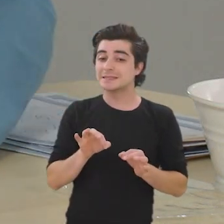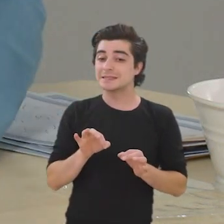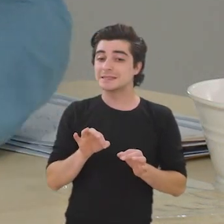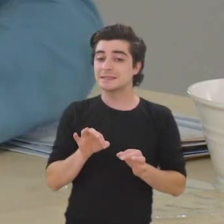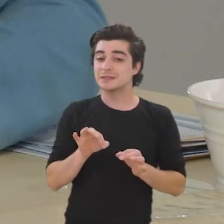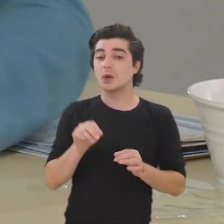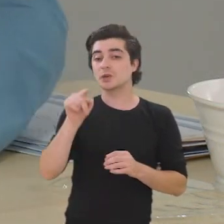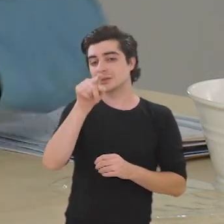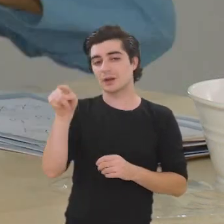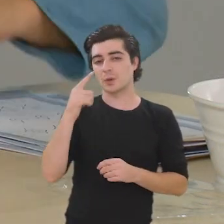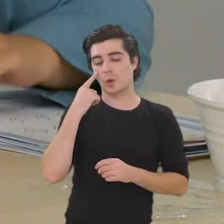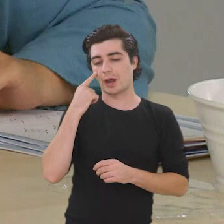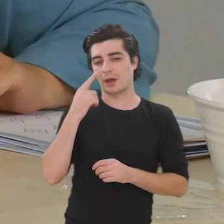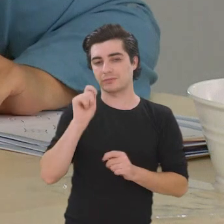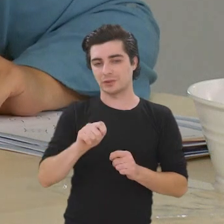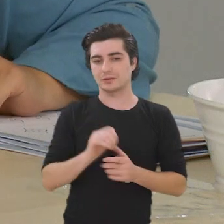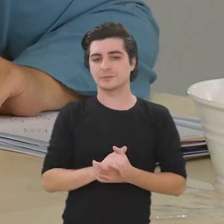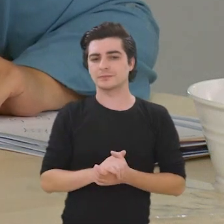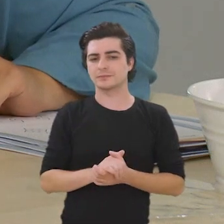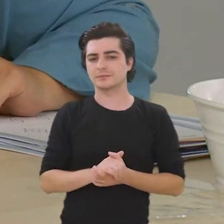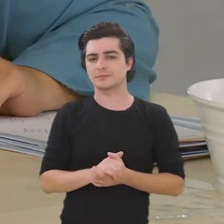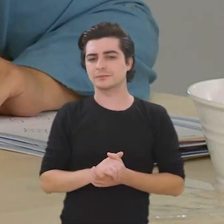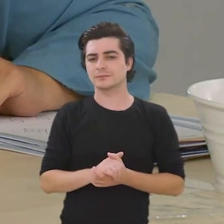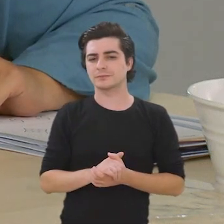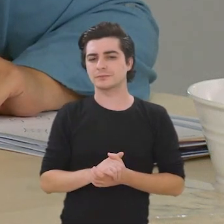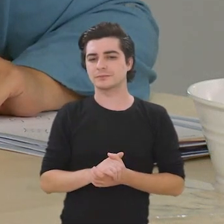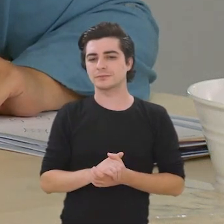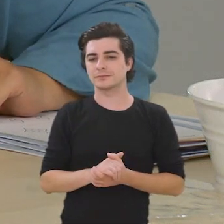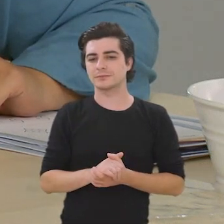sıradan işaretlememizi yapacağız. Hı. Evet.